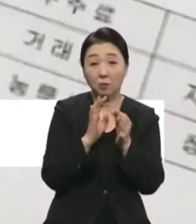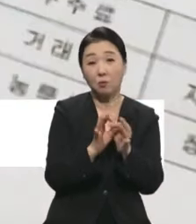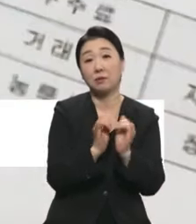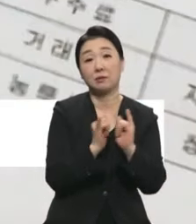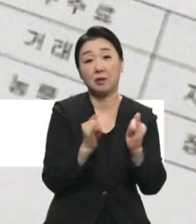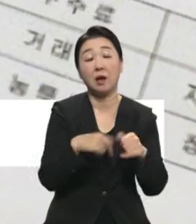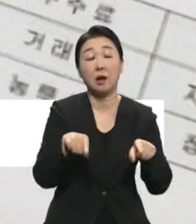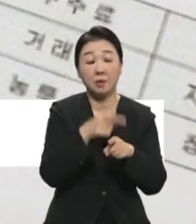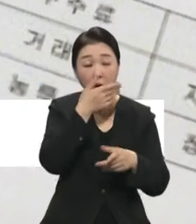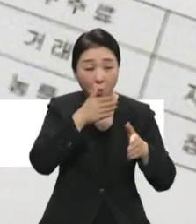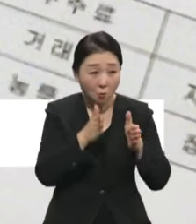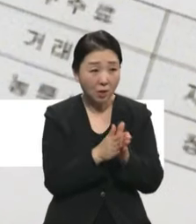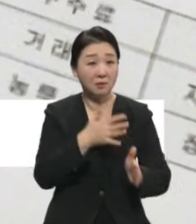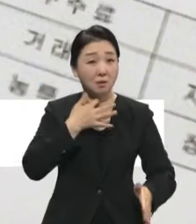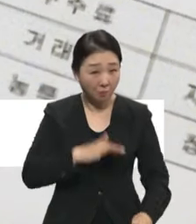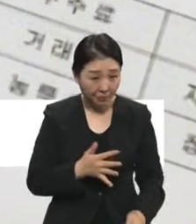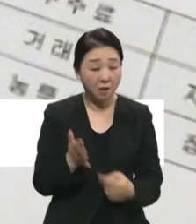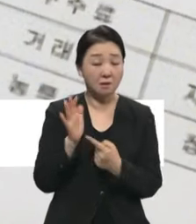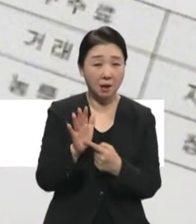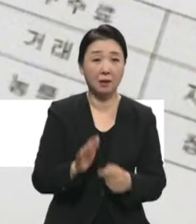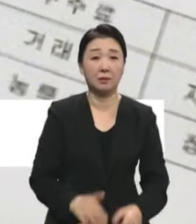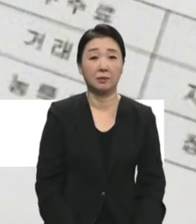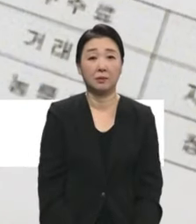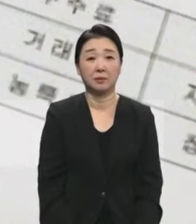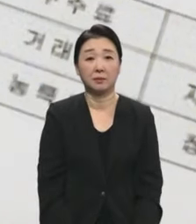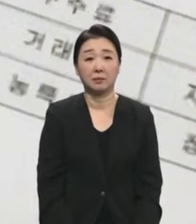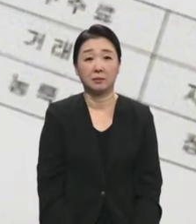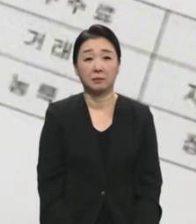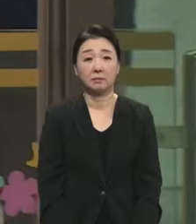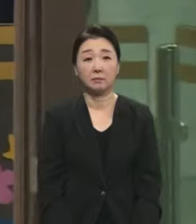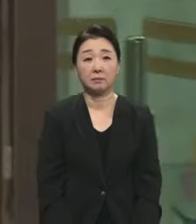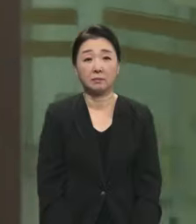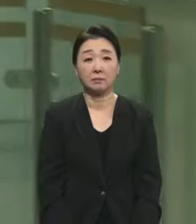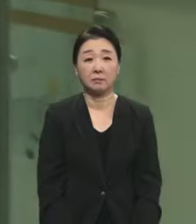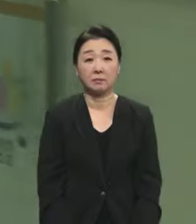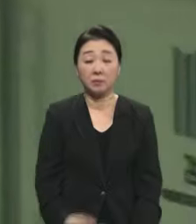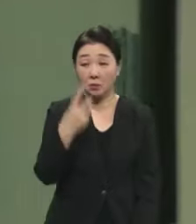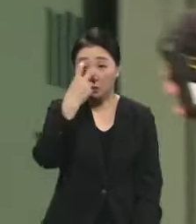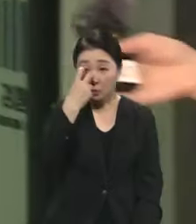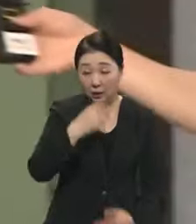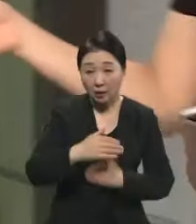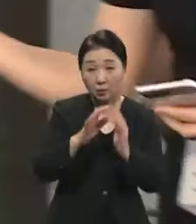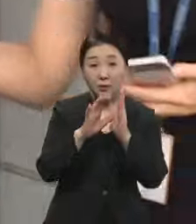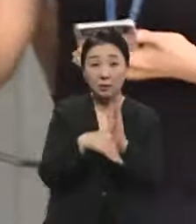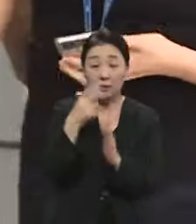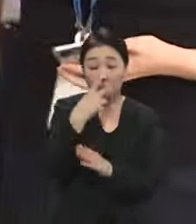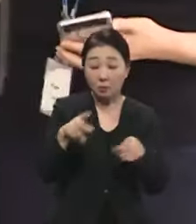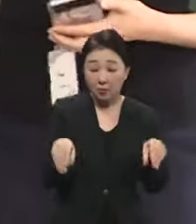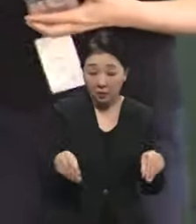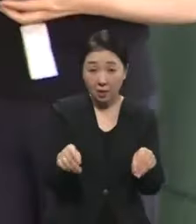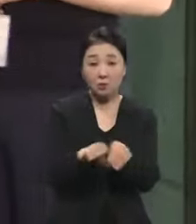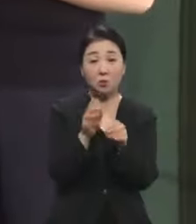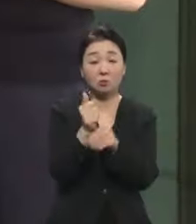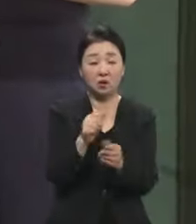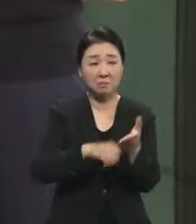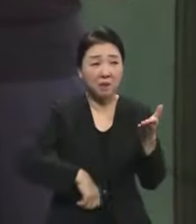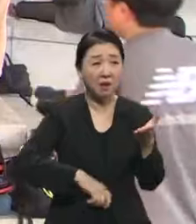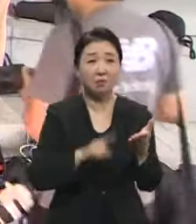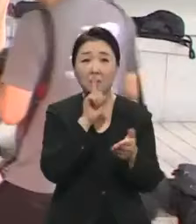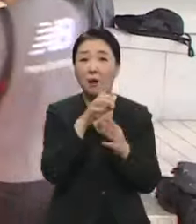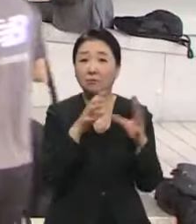관련자들과 공모한 적이 없다는 취지로 혐의를 부인한 것으로 알려졌습니다. 조사 과정에서 검찰총장을 배제한 것도